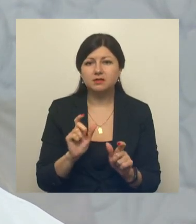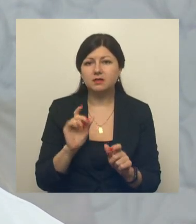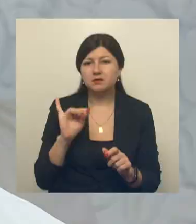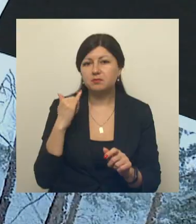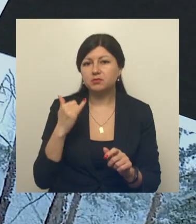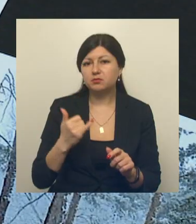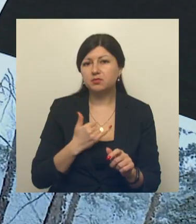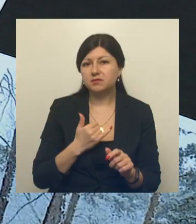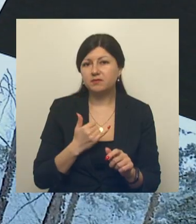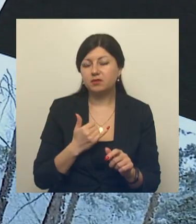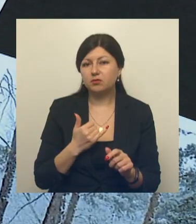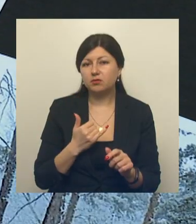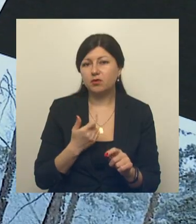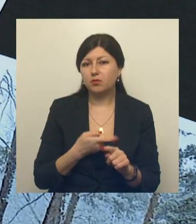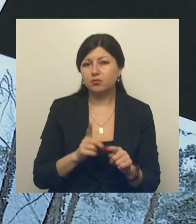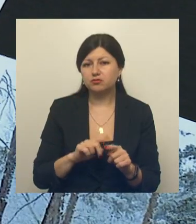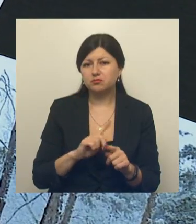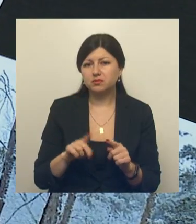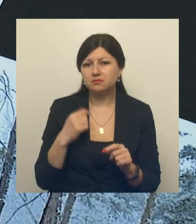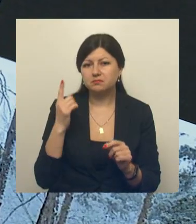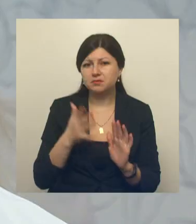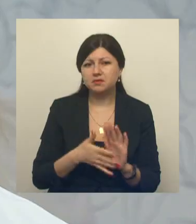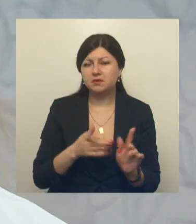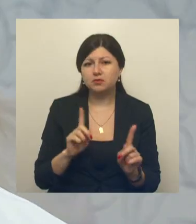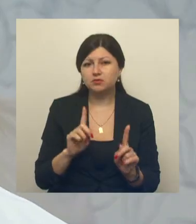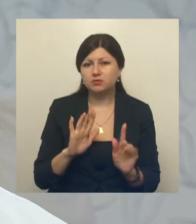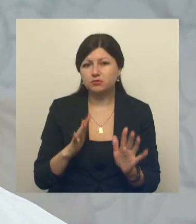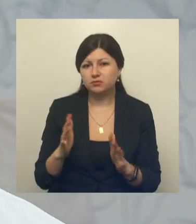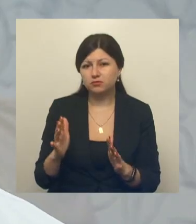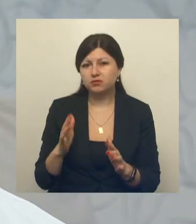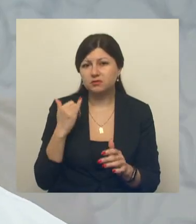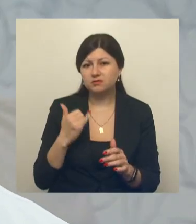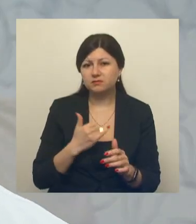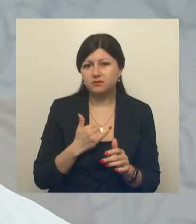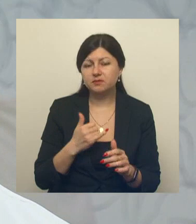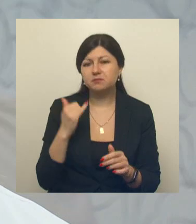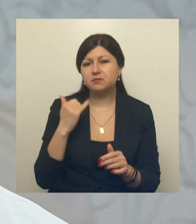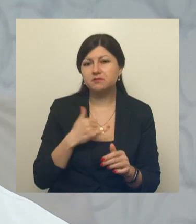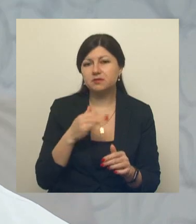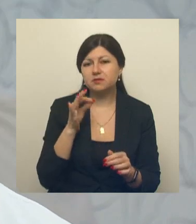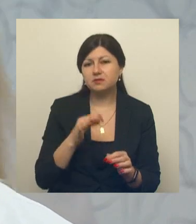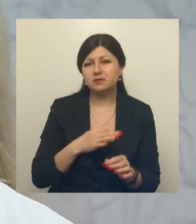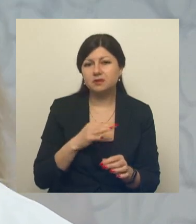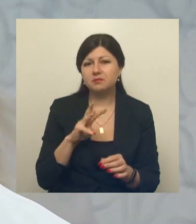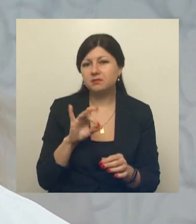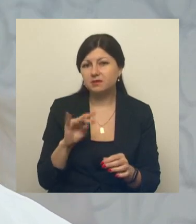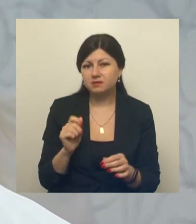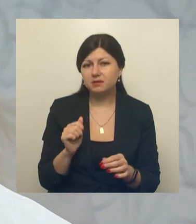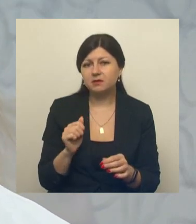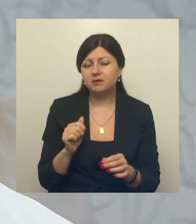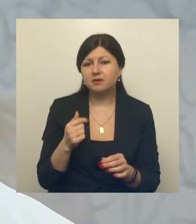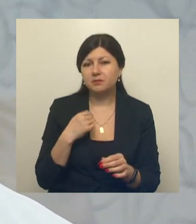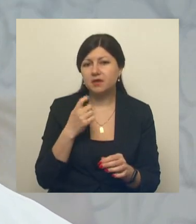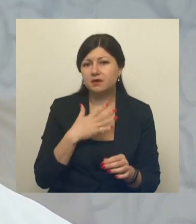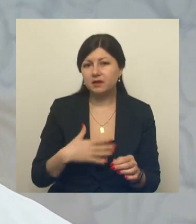поступил звонок очень быстро. Я поняла, что значит что-то случилось, раз он звонит. И он позвонил и сказал: Марин, я